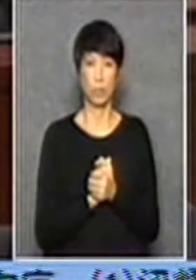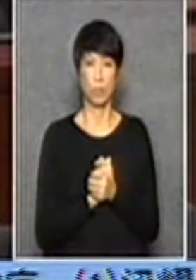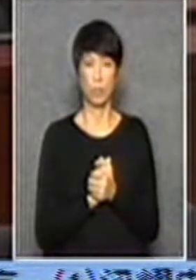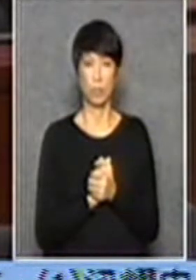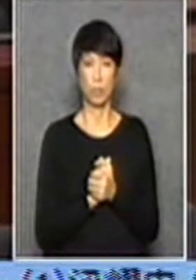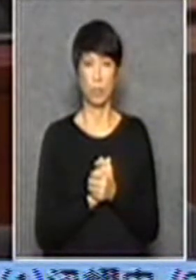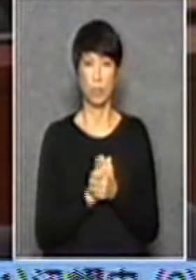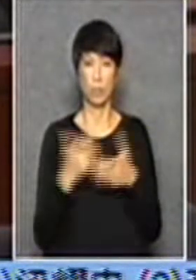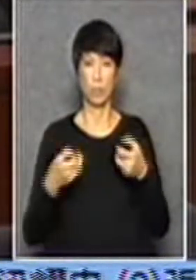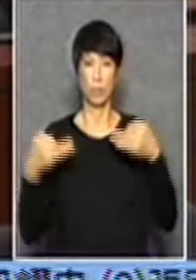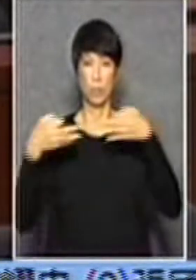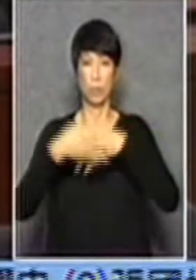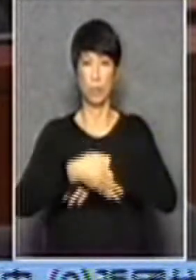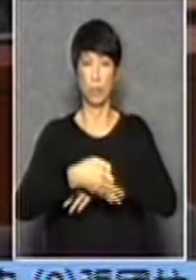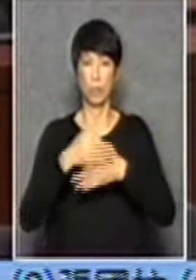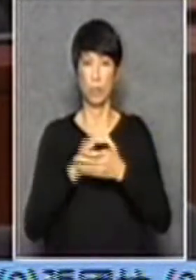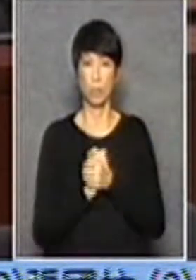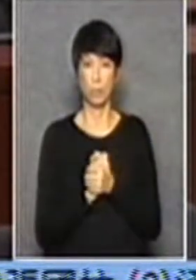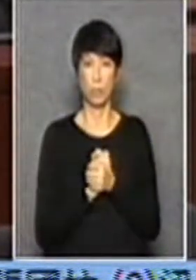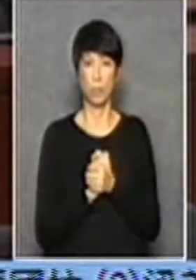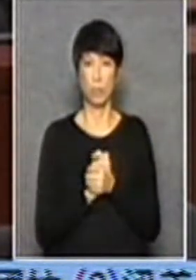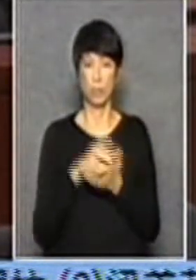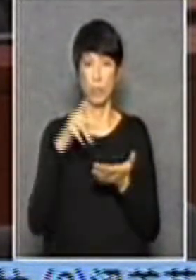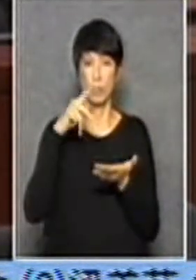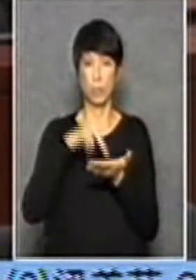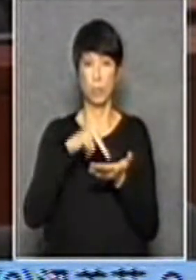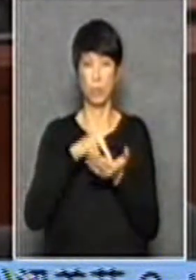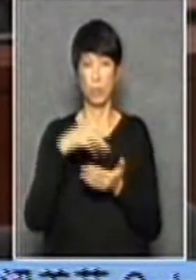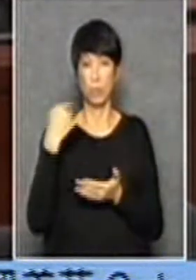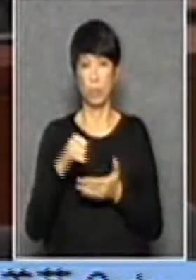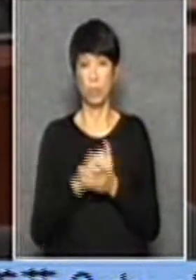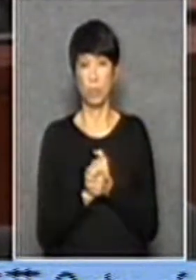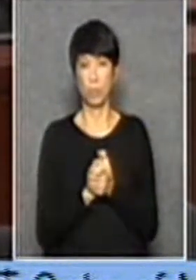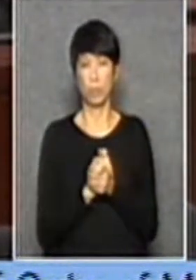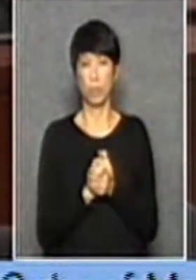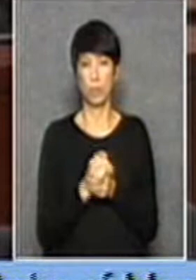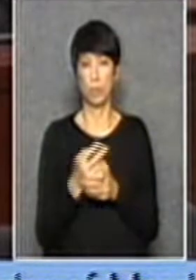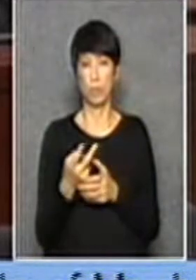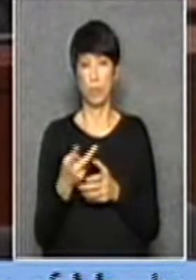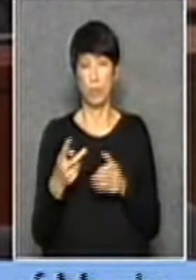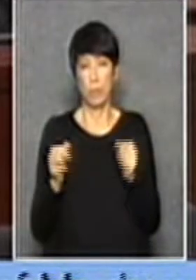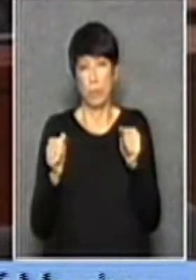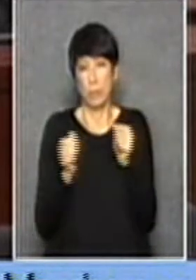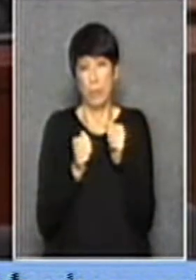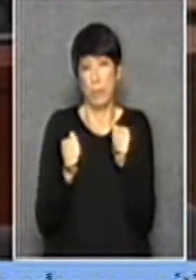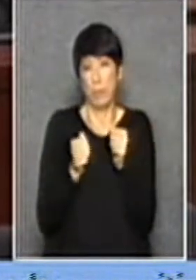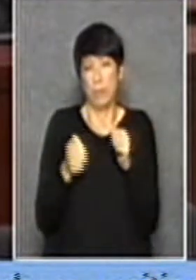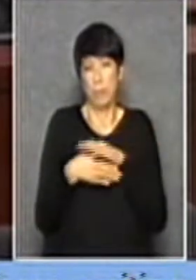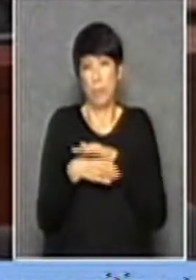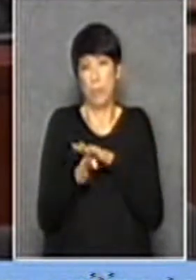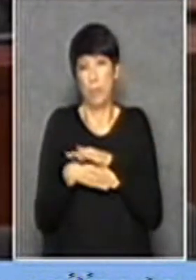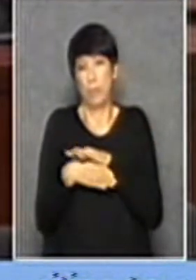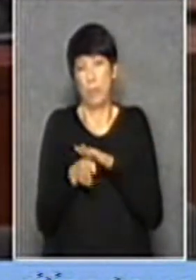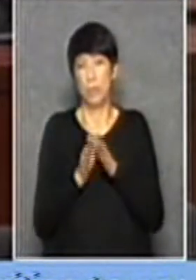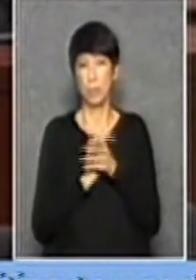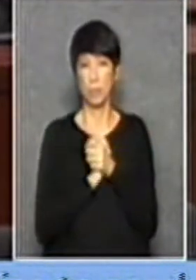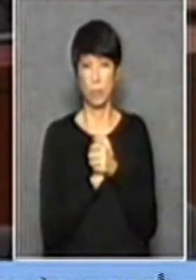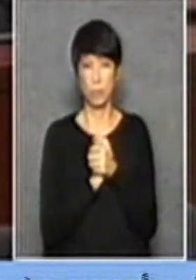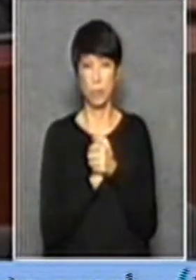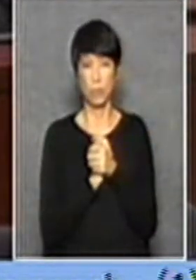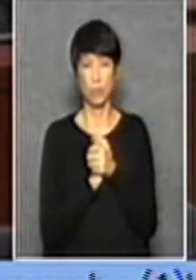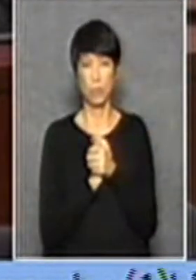結了婚租不起樓，兩夫婦逼逼劫劫住一層劏房仔，住一間劏房